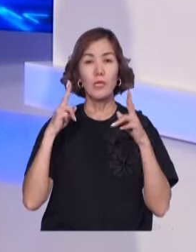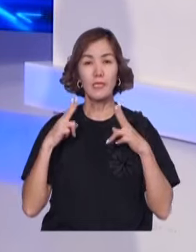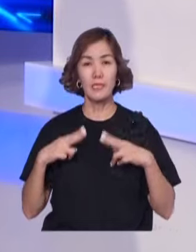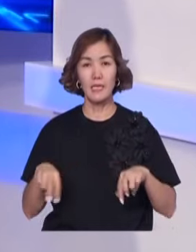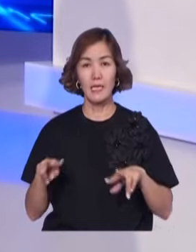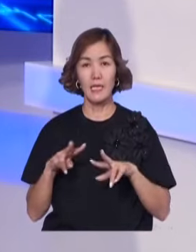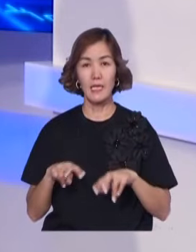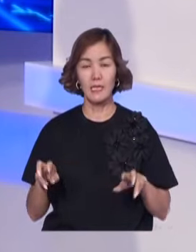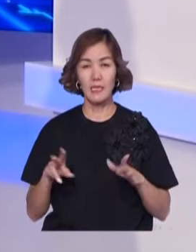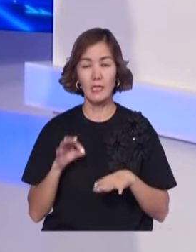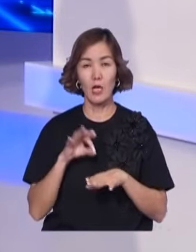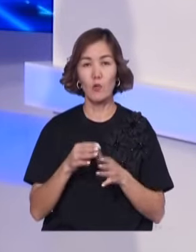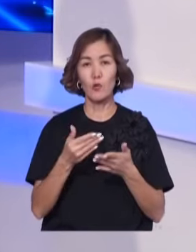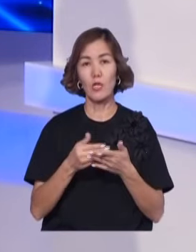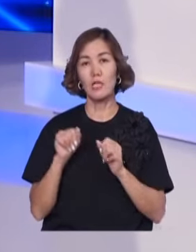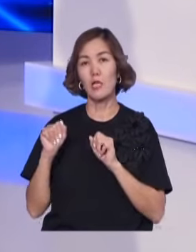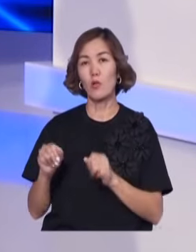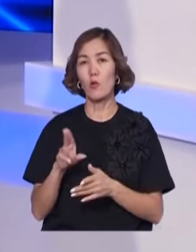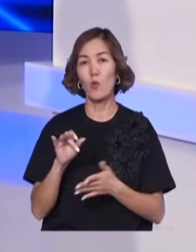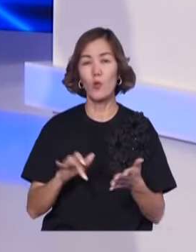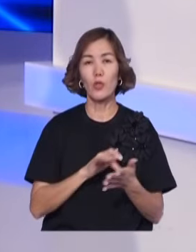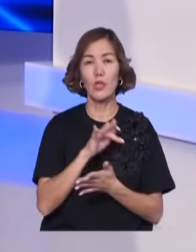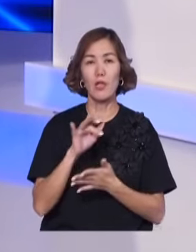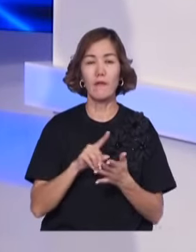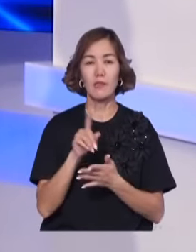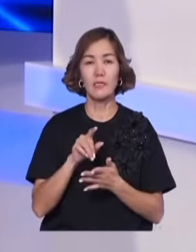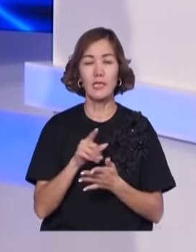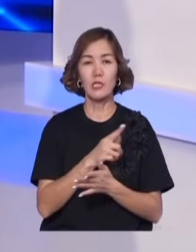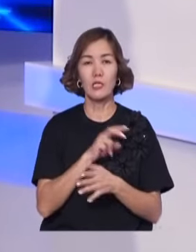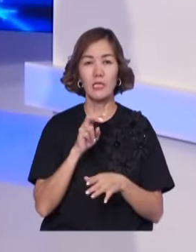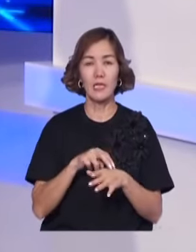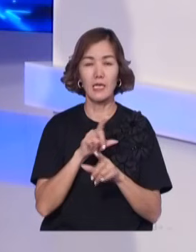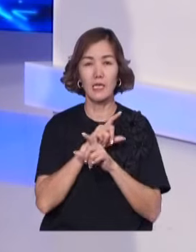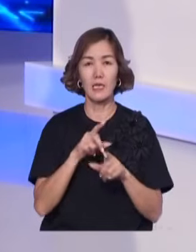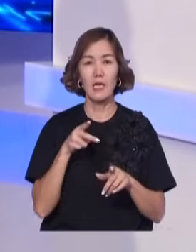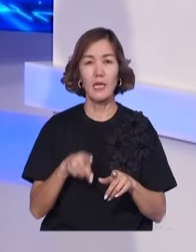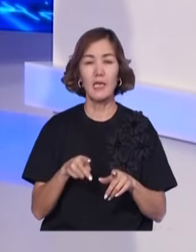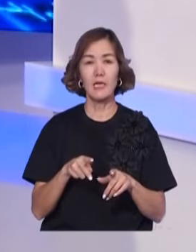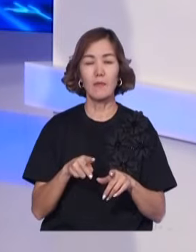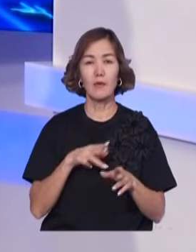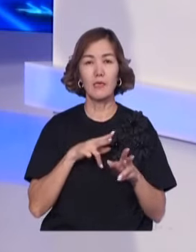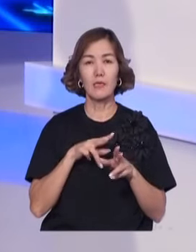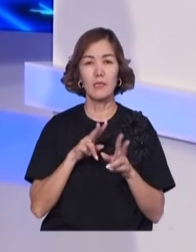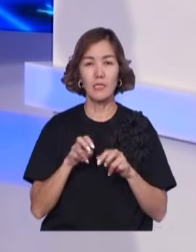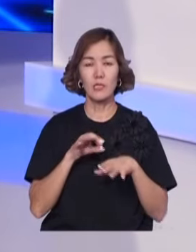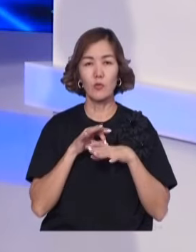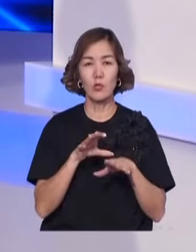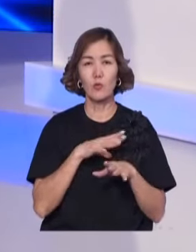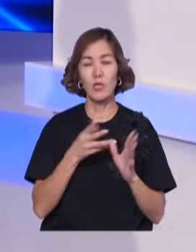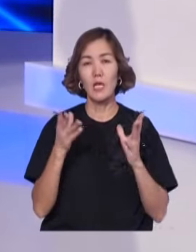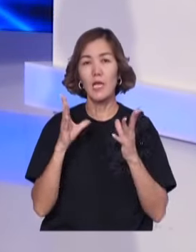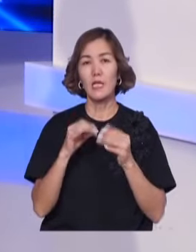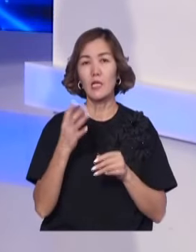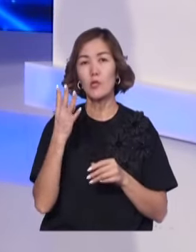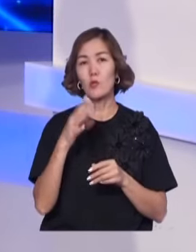Скрининг аурудың алдын алады. Қонаевқа қарасты Заречный дәрігерлік амбулаториясында 2000-нан аса адам скринингтік тексеруден өтті.